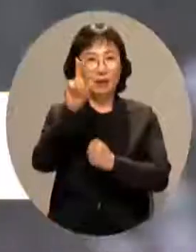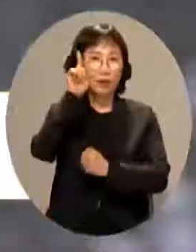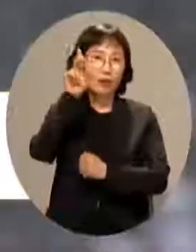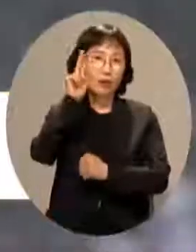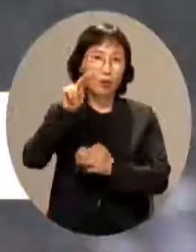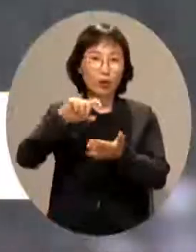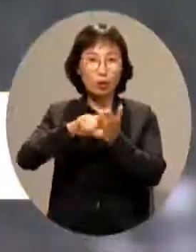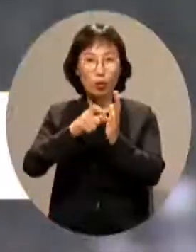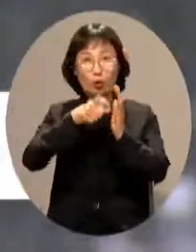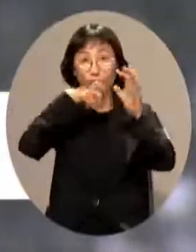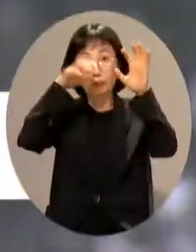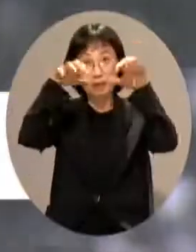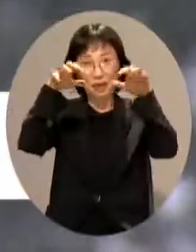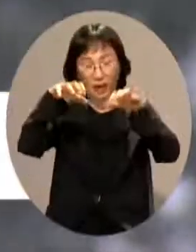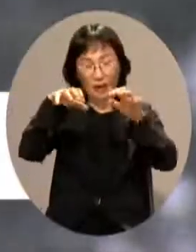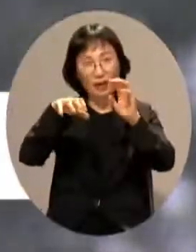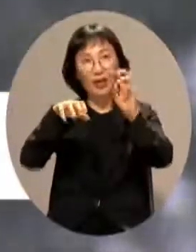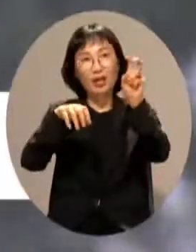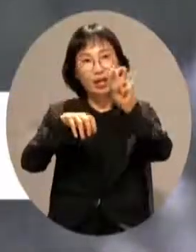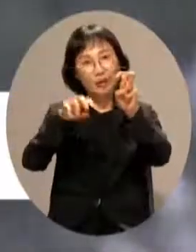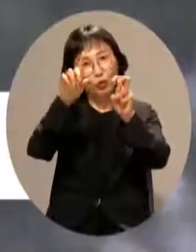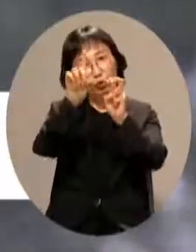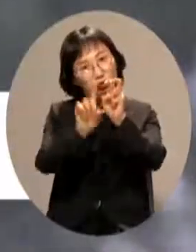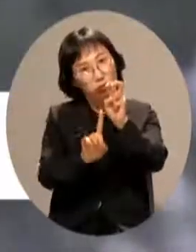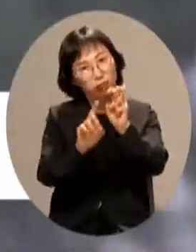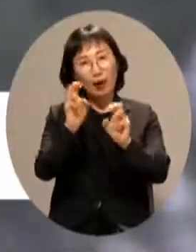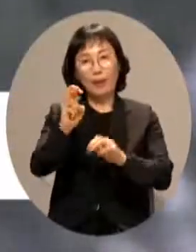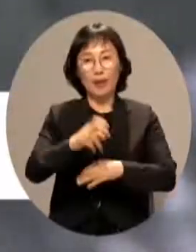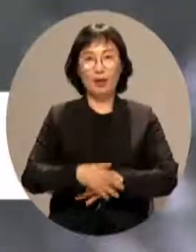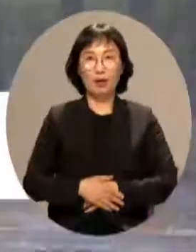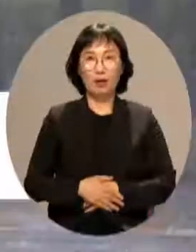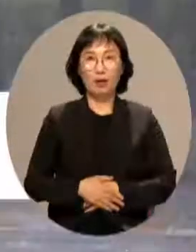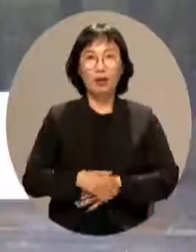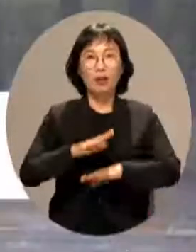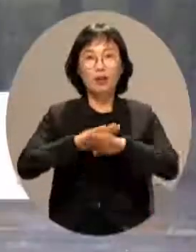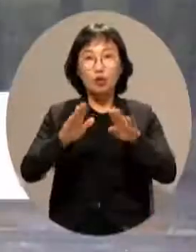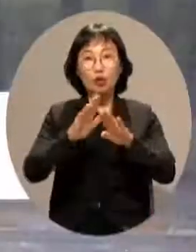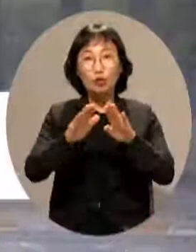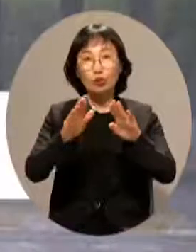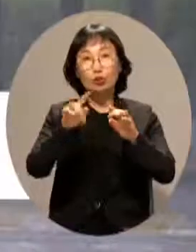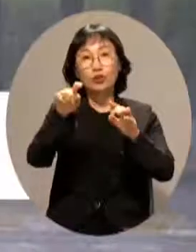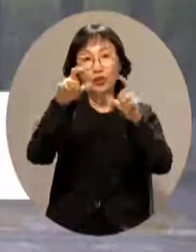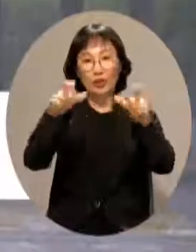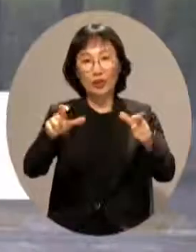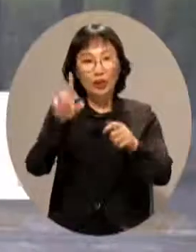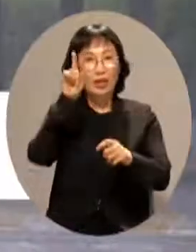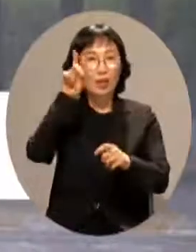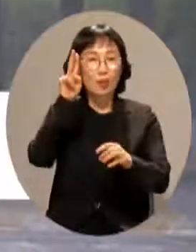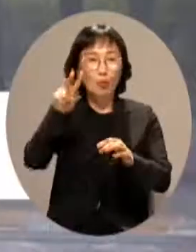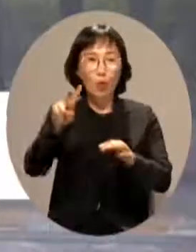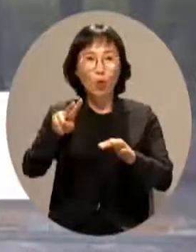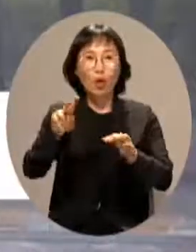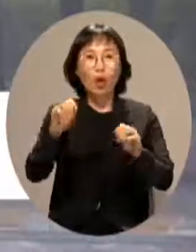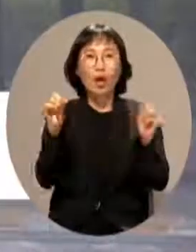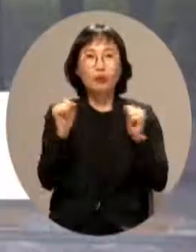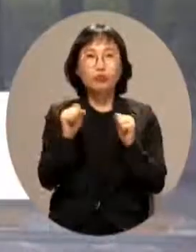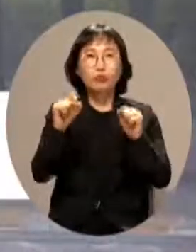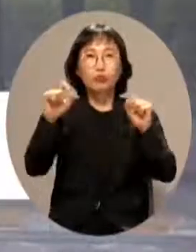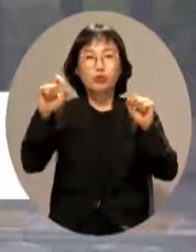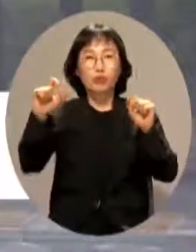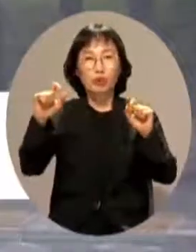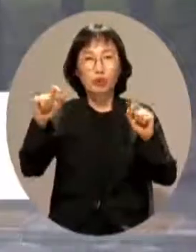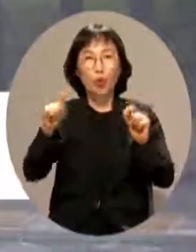기가 내린 뒤 20도 후반까지 떨어지겠습니다 전투기 상지 청은 내일과 모레는 북태평양 고기압과